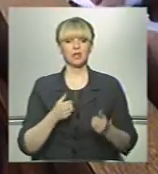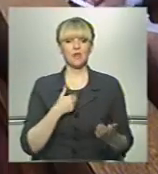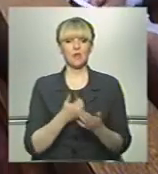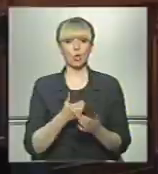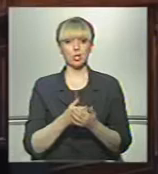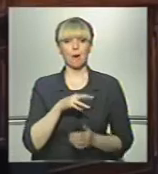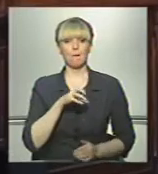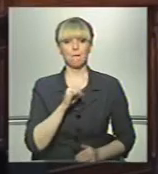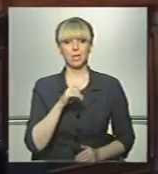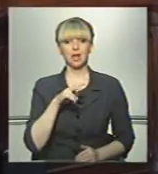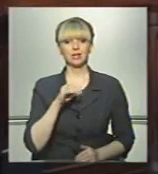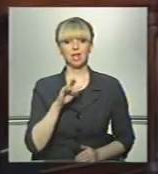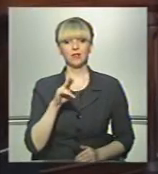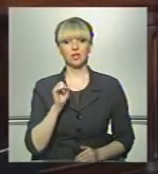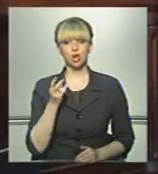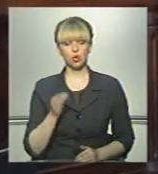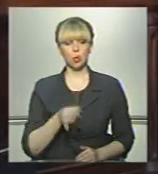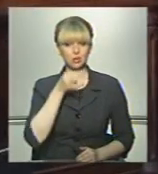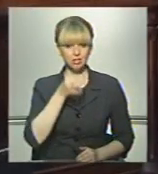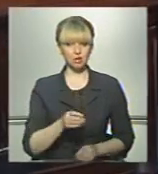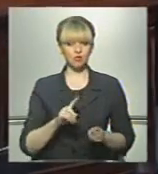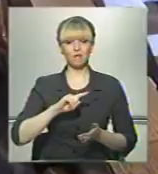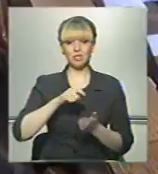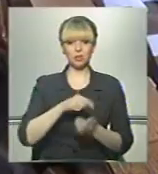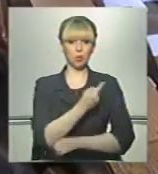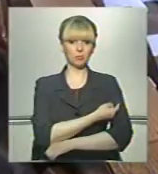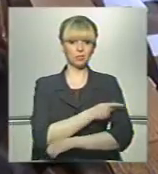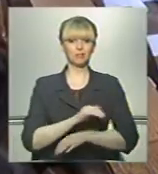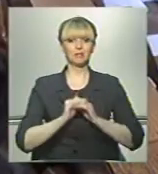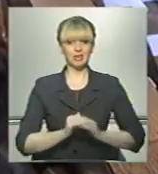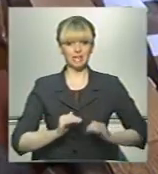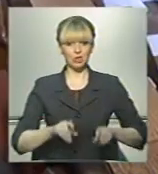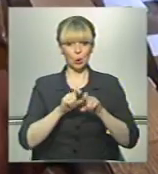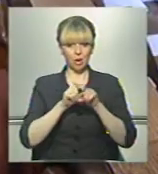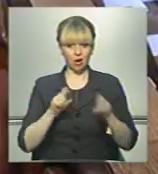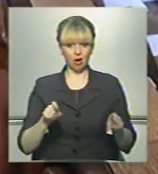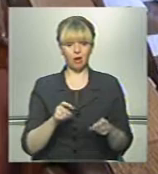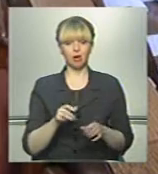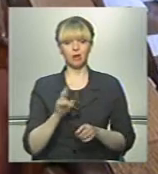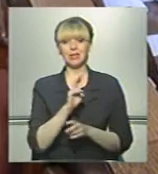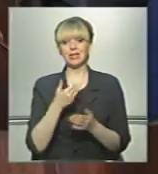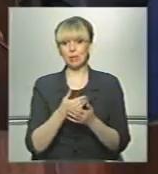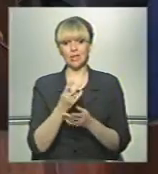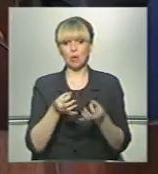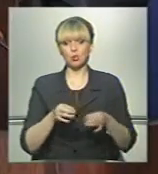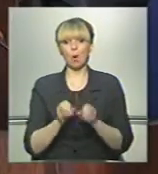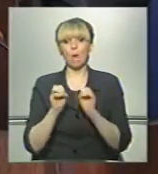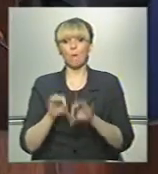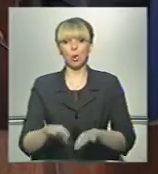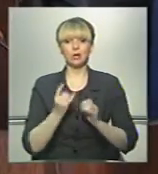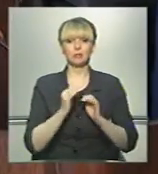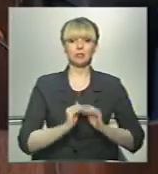волонтерка Марта Левченко і заявила, що у міську клінічну дитячу лікарню нібито не пускають до покинутих